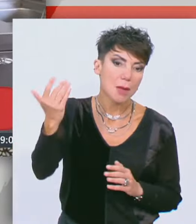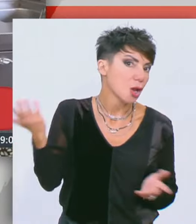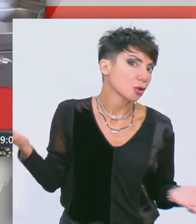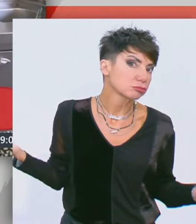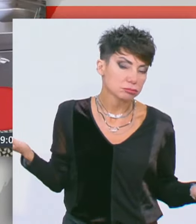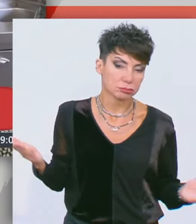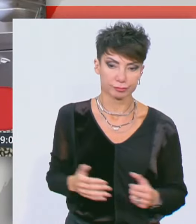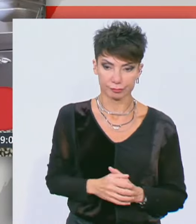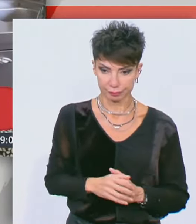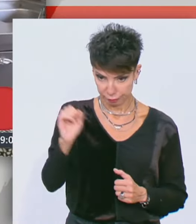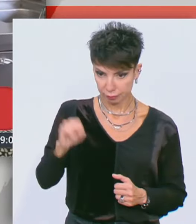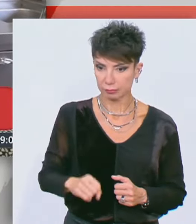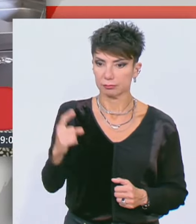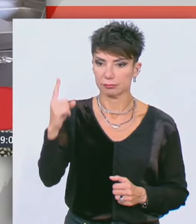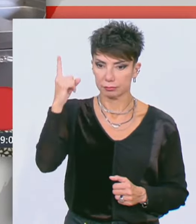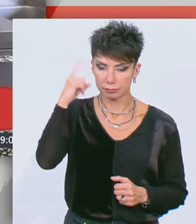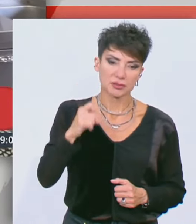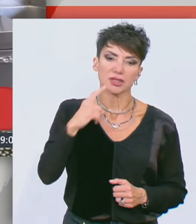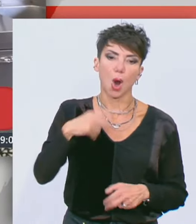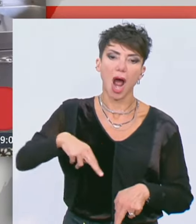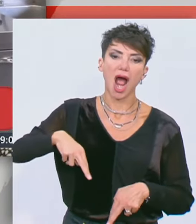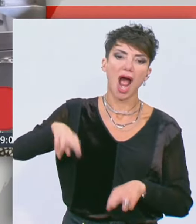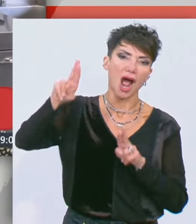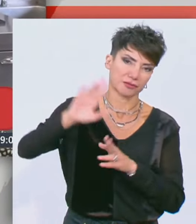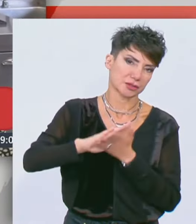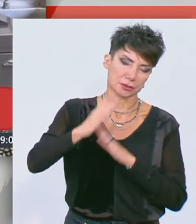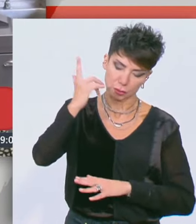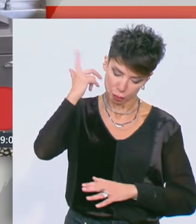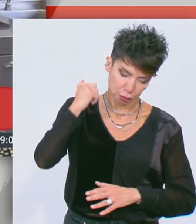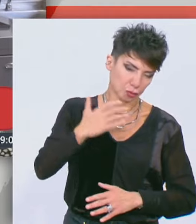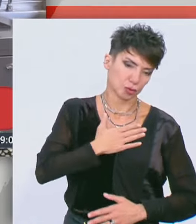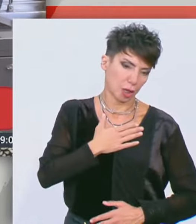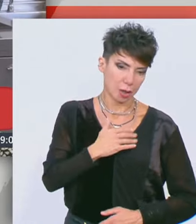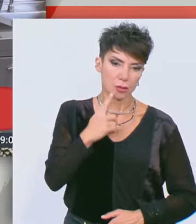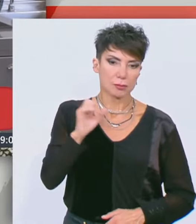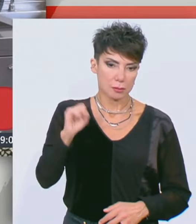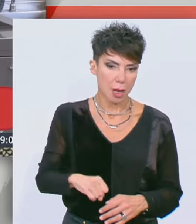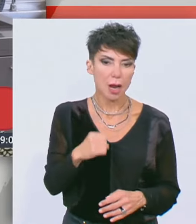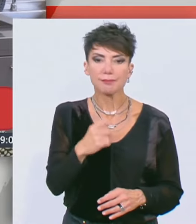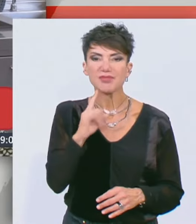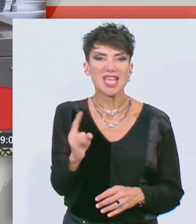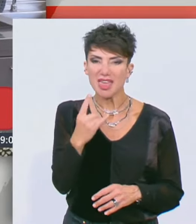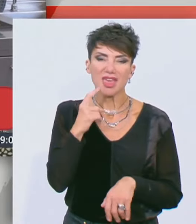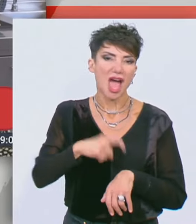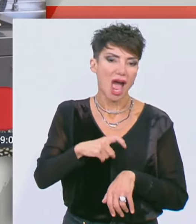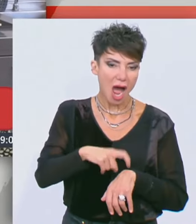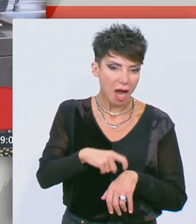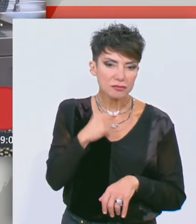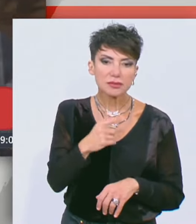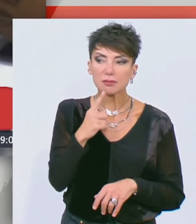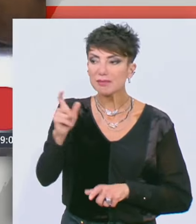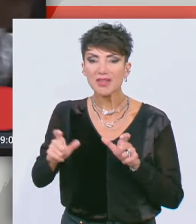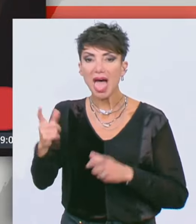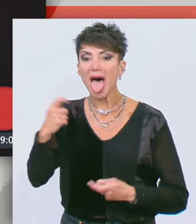ότι θα αυξηθούν οι τιμές από τις χοντρικές μας. Ήδη έχουν γίνει αυξήσεις στους